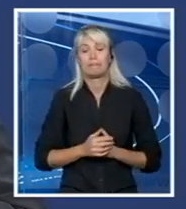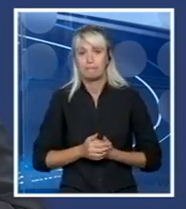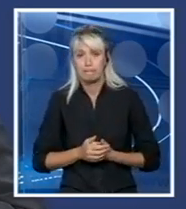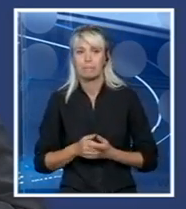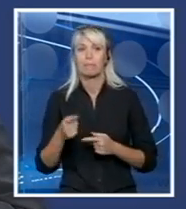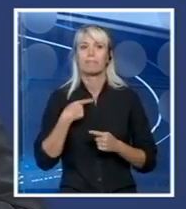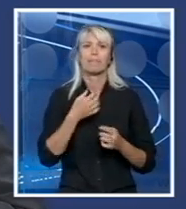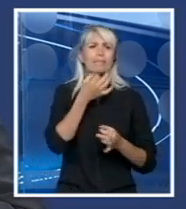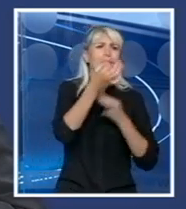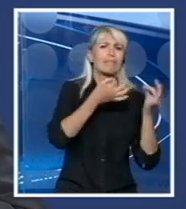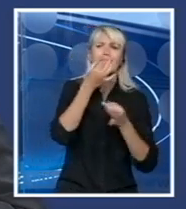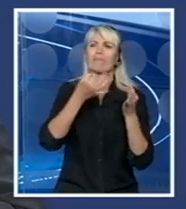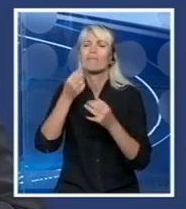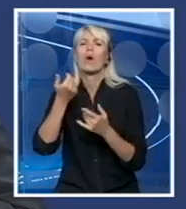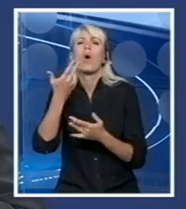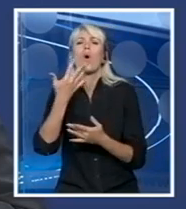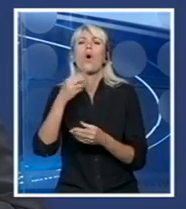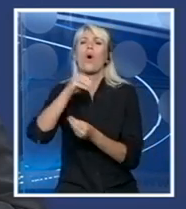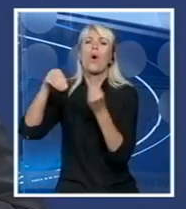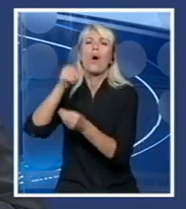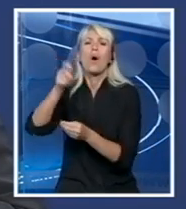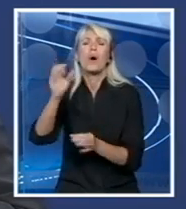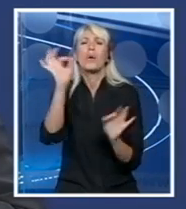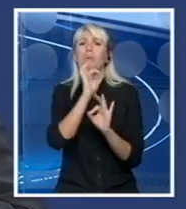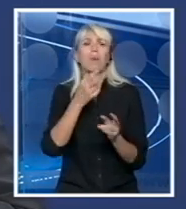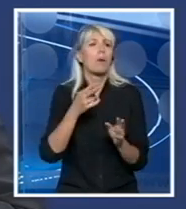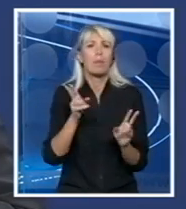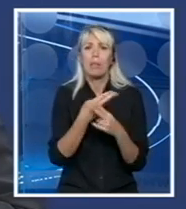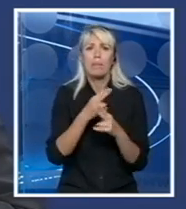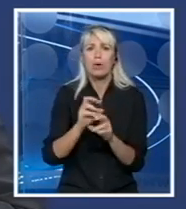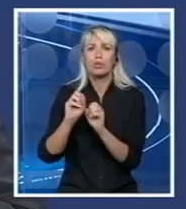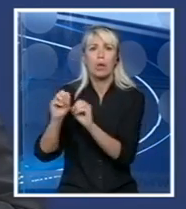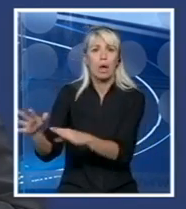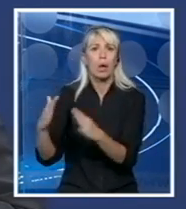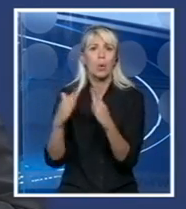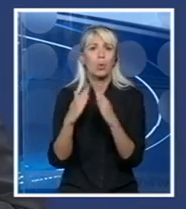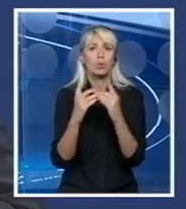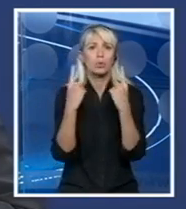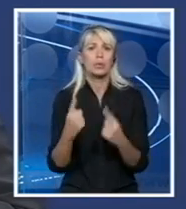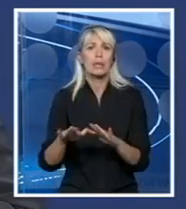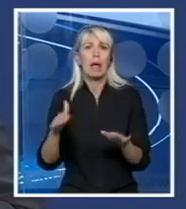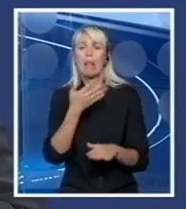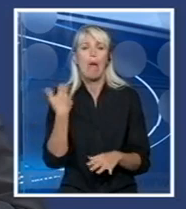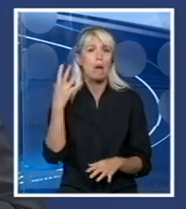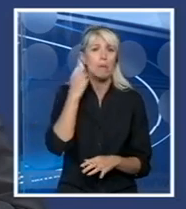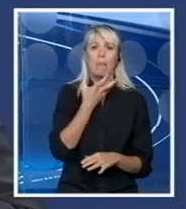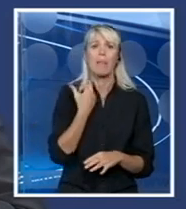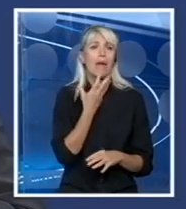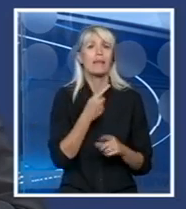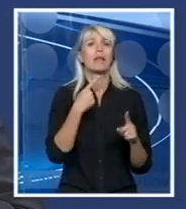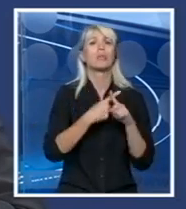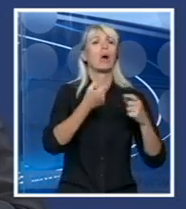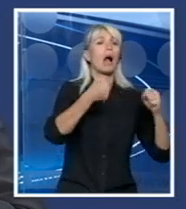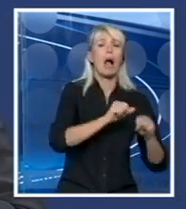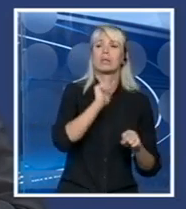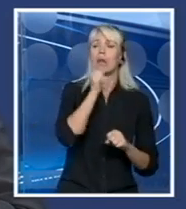ne može da ostavi dete kući, jer nema ni dedu, ni babu, niti su dede i baba mogućnosti, niti jedan ne radi, niti poslodavac može da pusti nekog